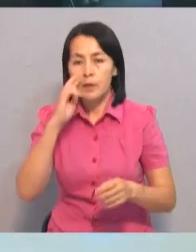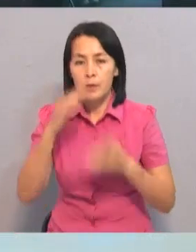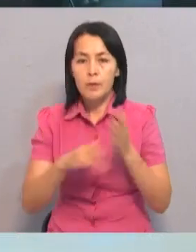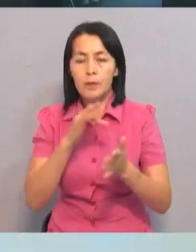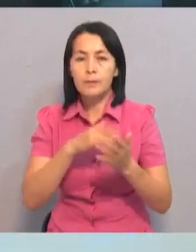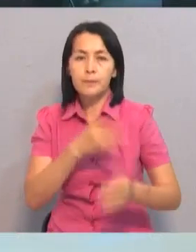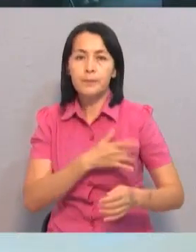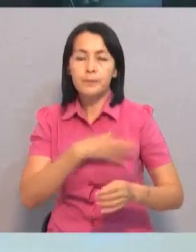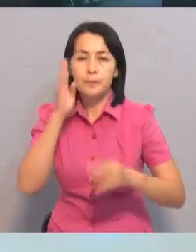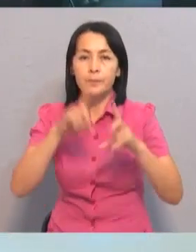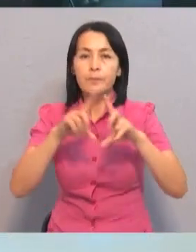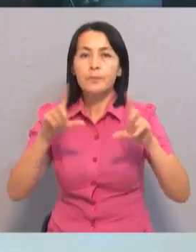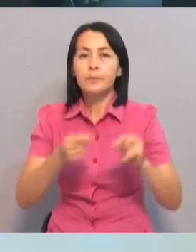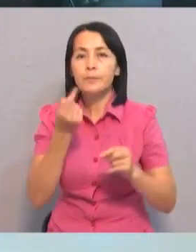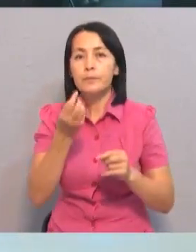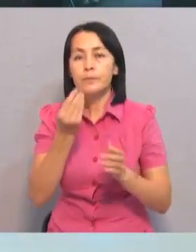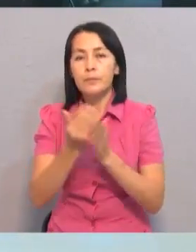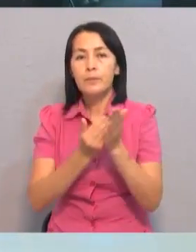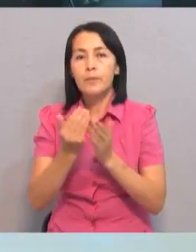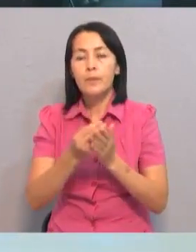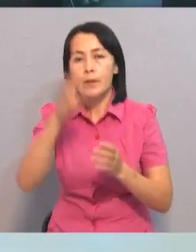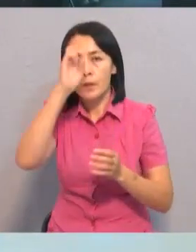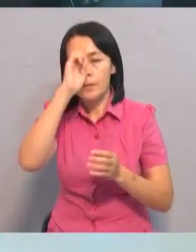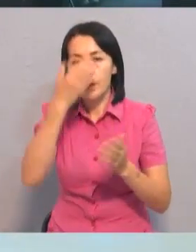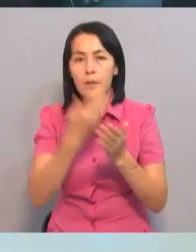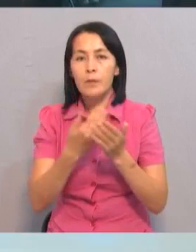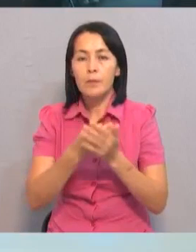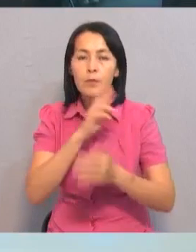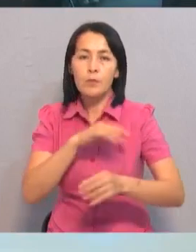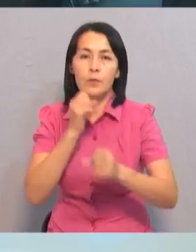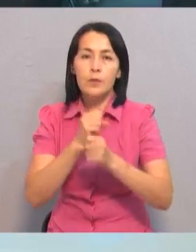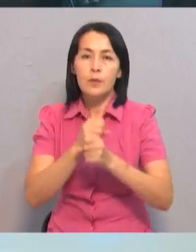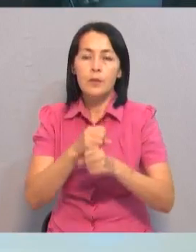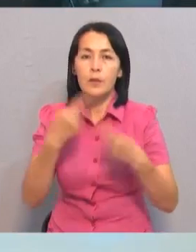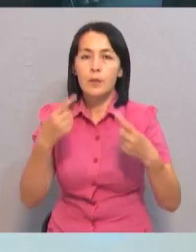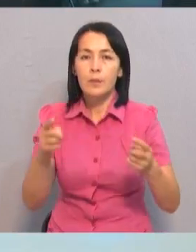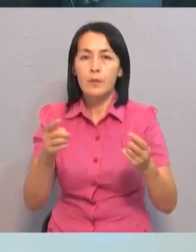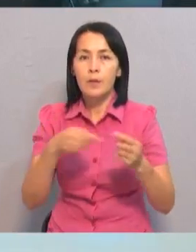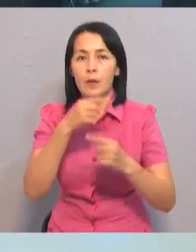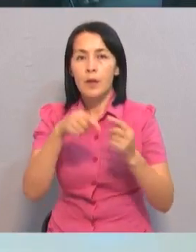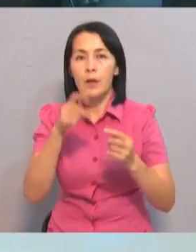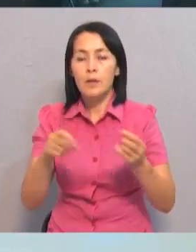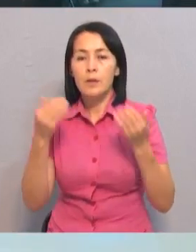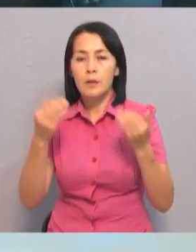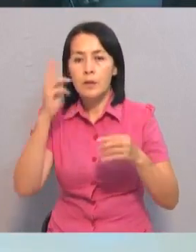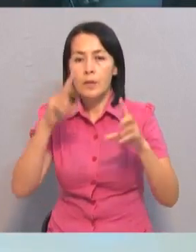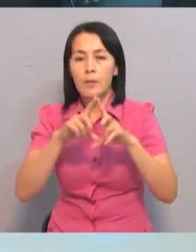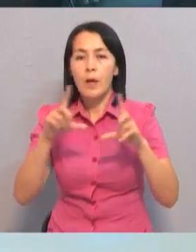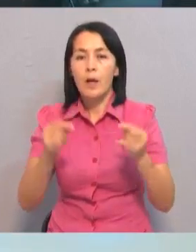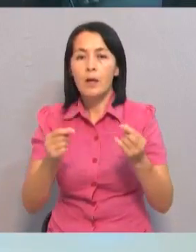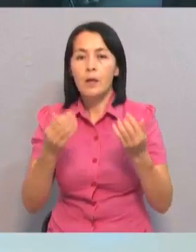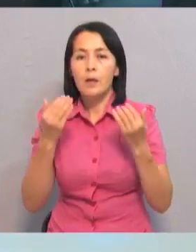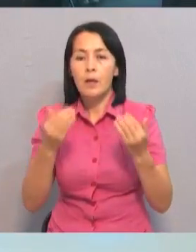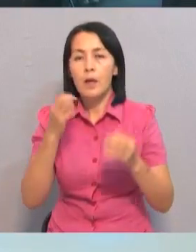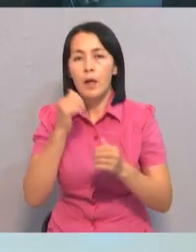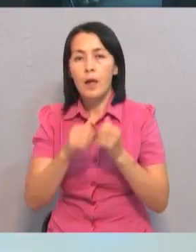Шымкентте жекеменшік мектепке аз қаржы бөліне ме? Мемлекеттік тапсырыспен жұмыс істейтін, бірақ кәсіпкер игілігіндегі білім ошақтары